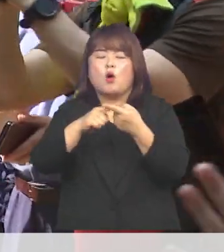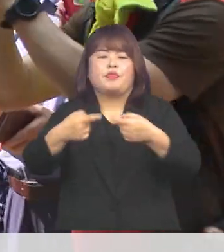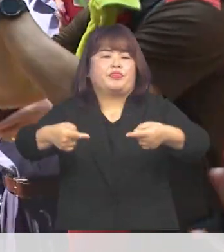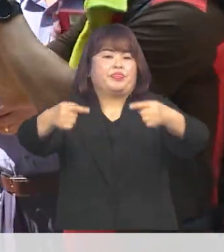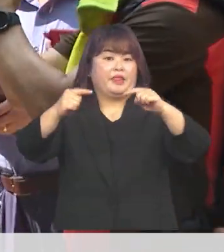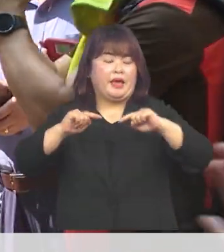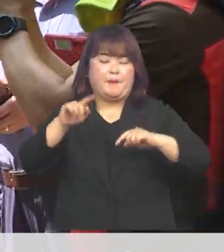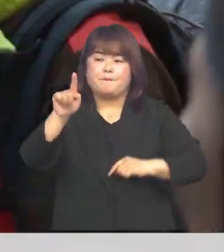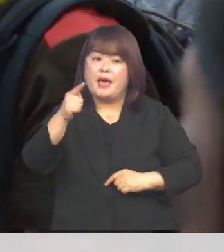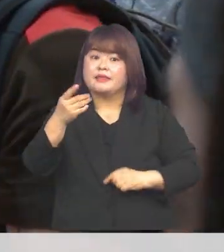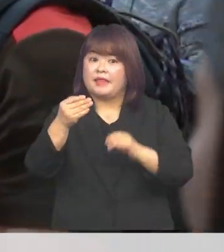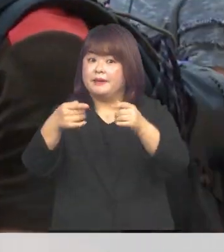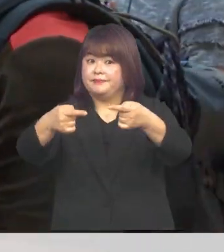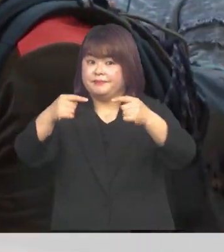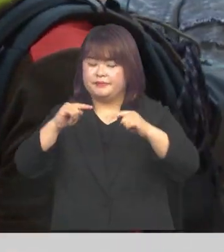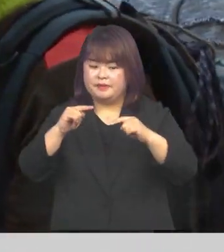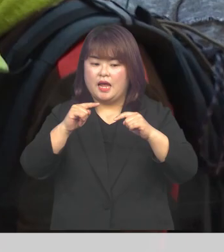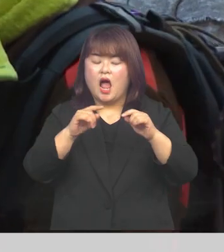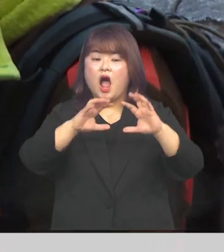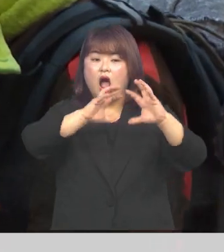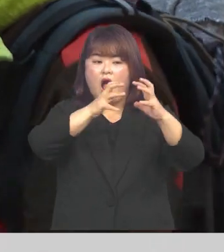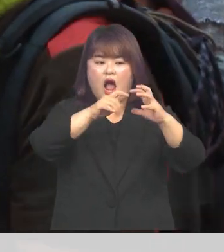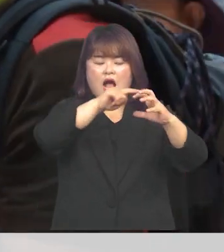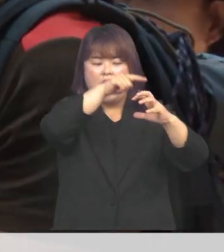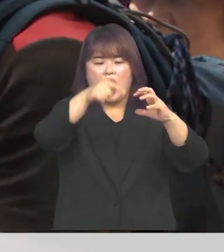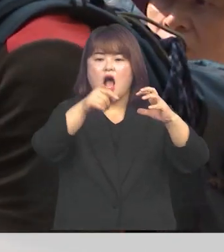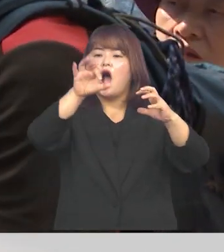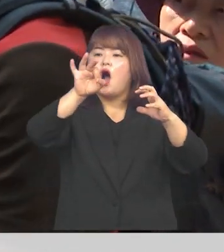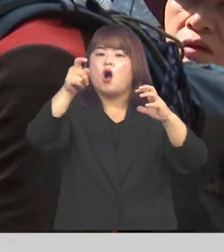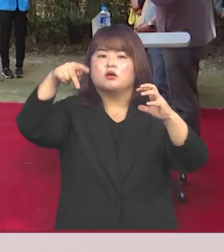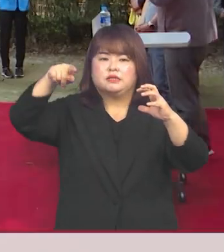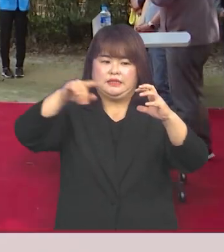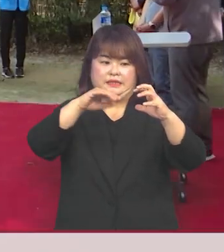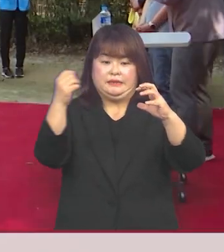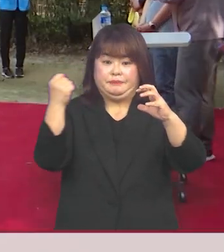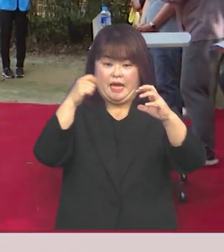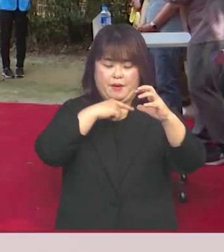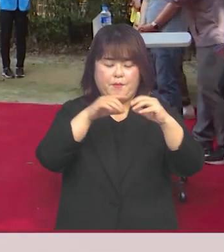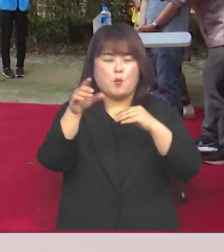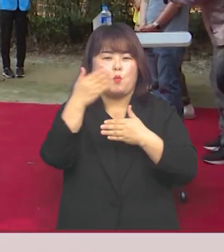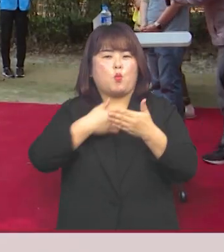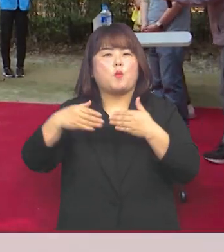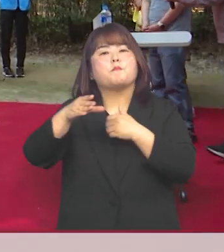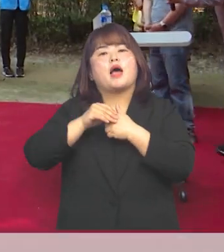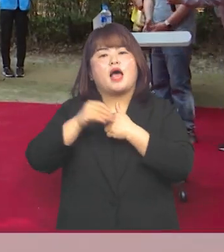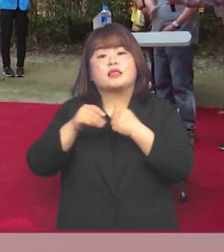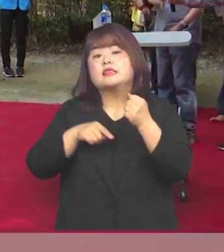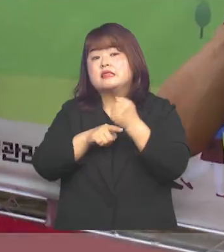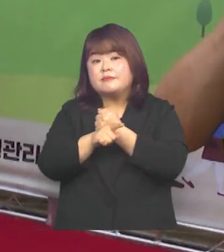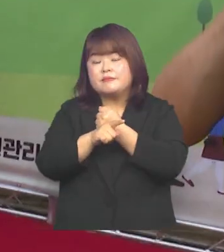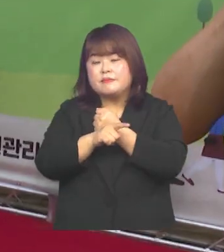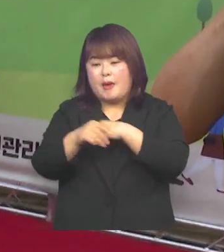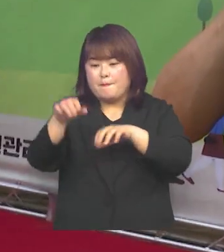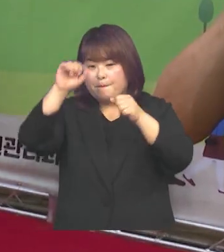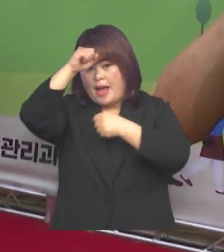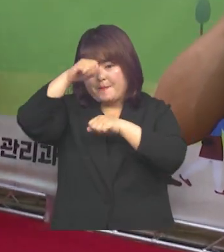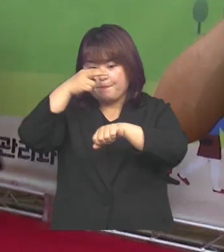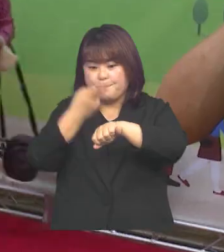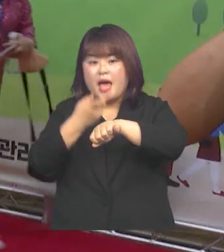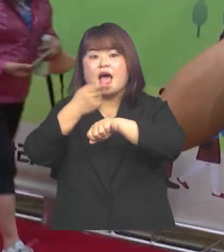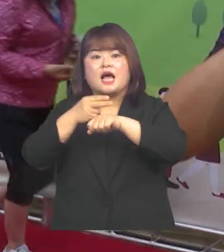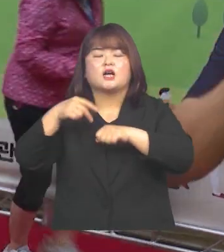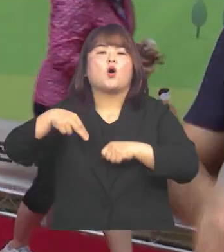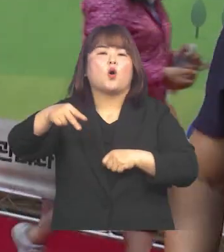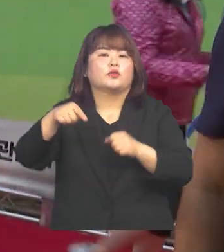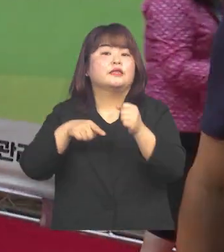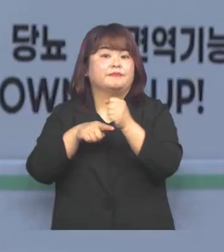등 100여 명이 참석했습니다. 어싱은 지구 표면에서 발생하는 에너지를 몸으로 받아들이는 치유법의 일종으로 맨발로 걷는